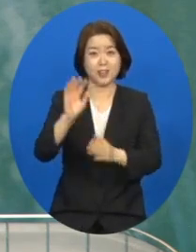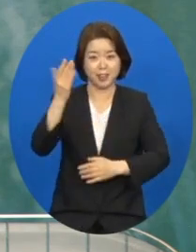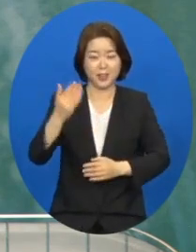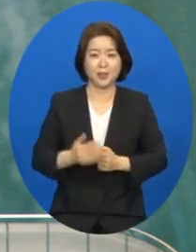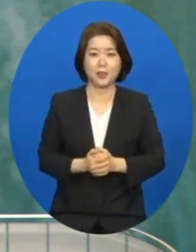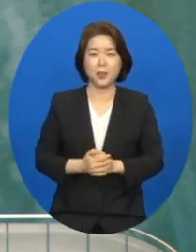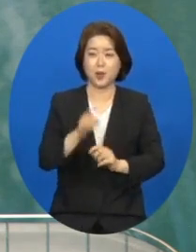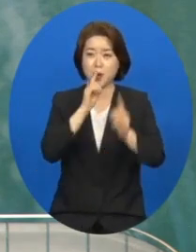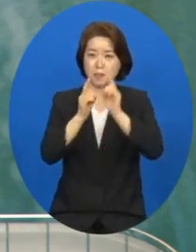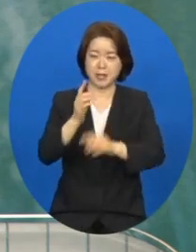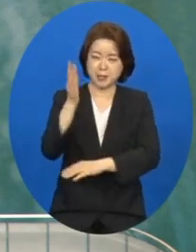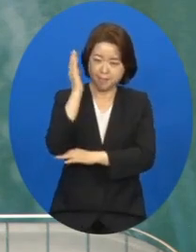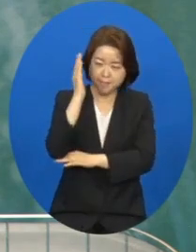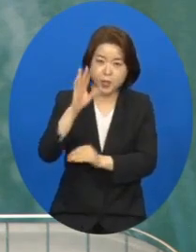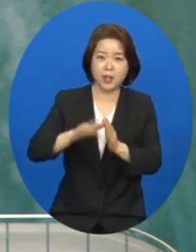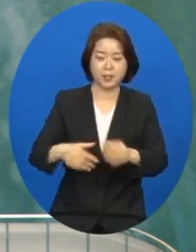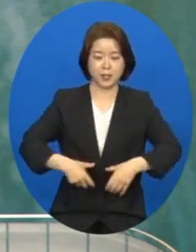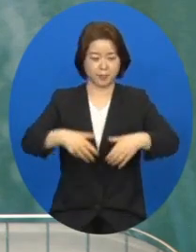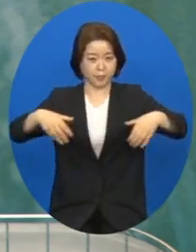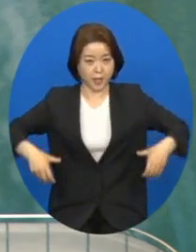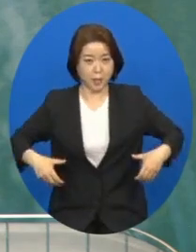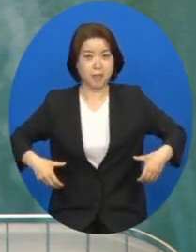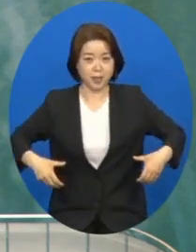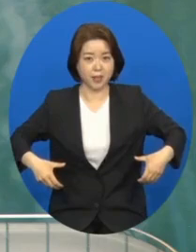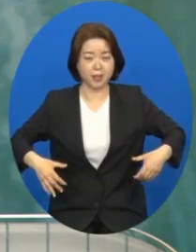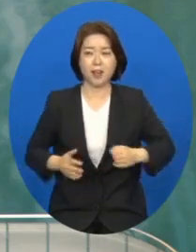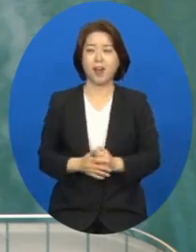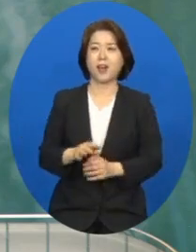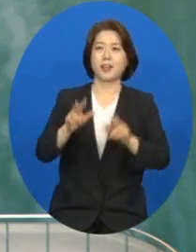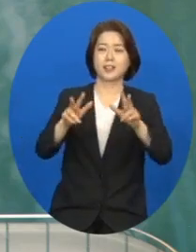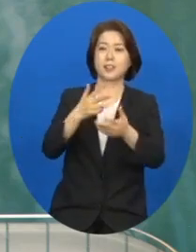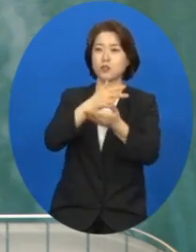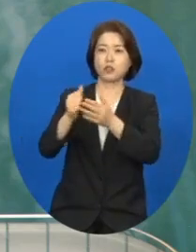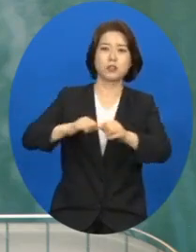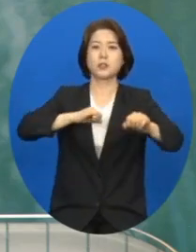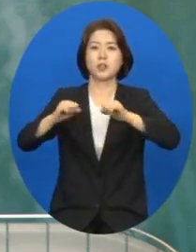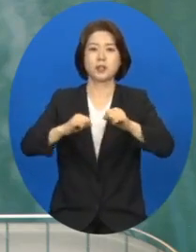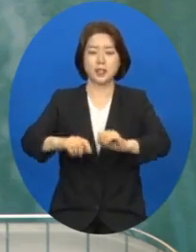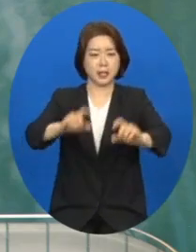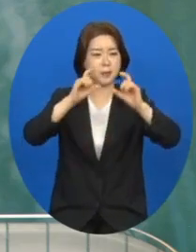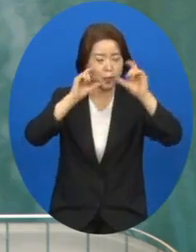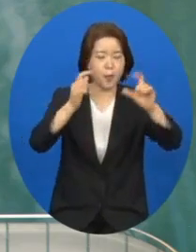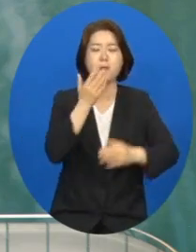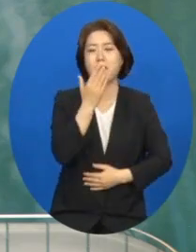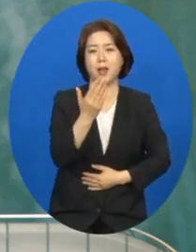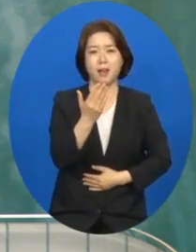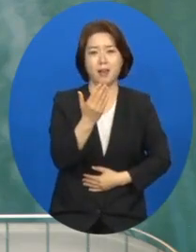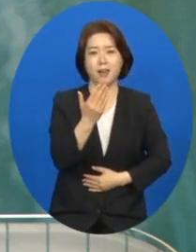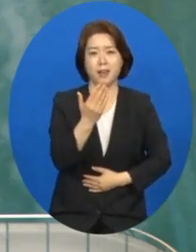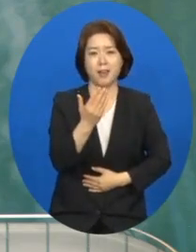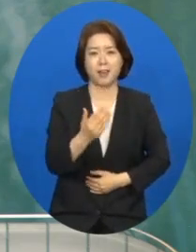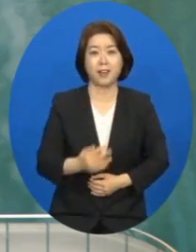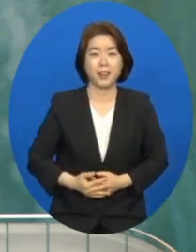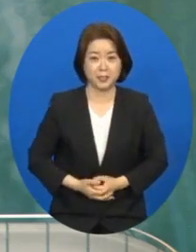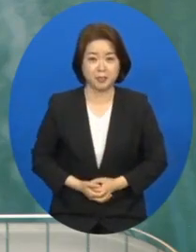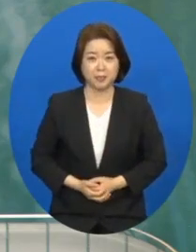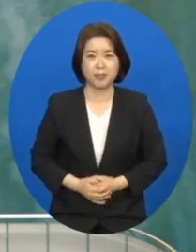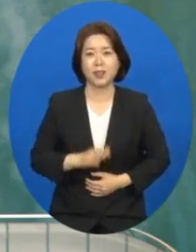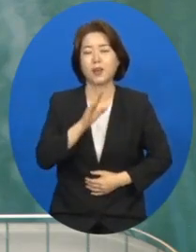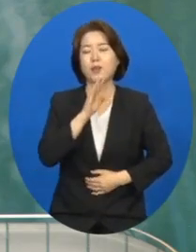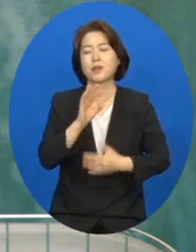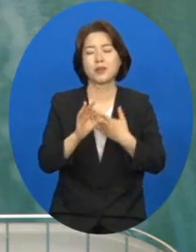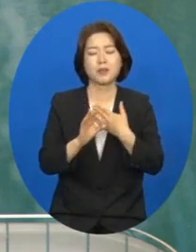말씀을 전할 때 담대하게 지금 주님이 역사하십니다 라고 선포해요. 그럼